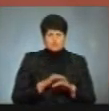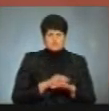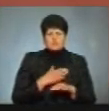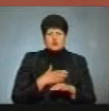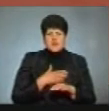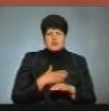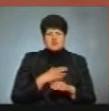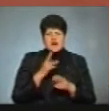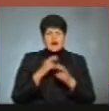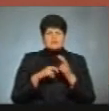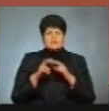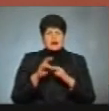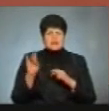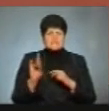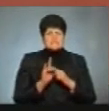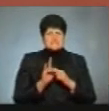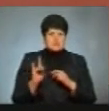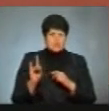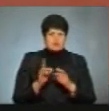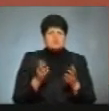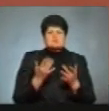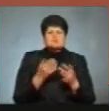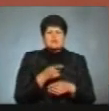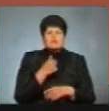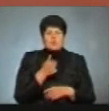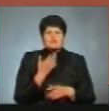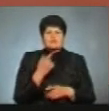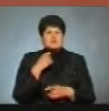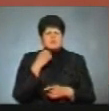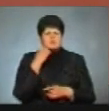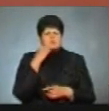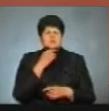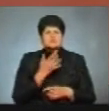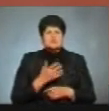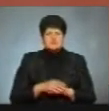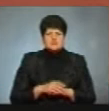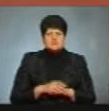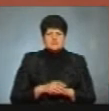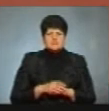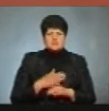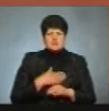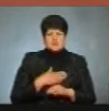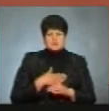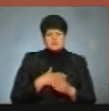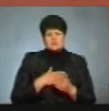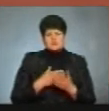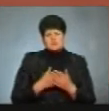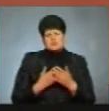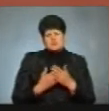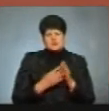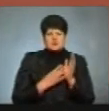наші атракціони. Скільки їм вже років і котрий з них найстарший? Там атракціони